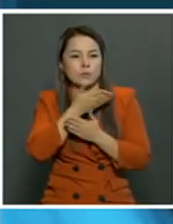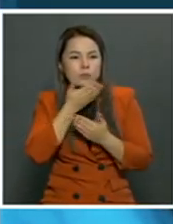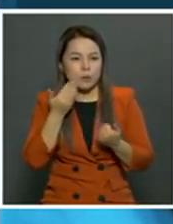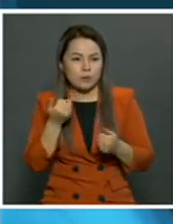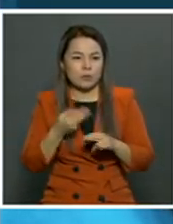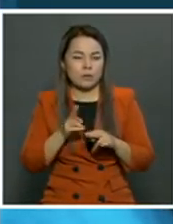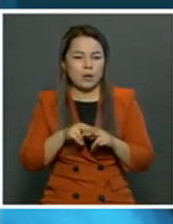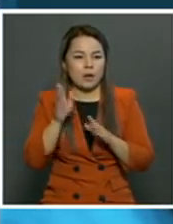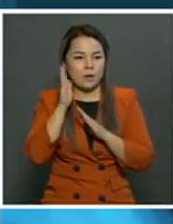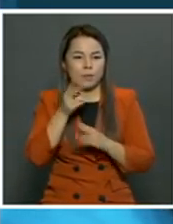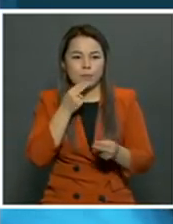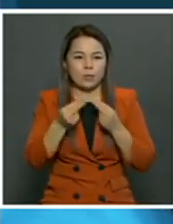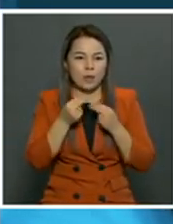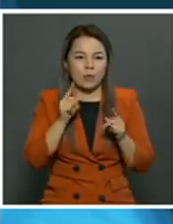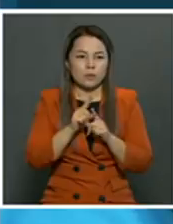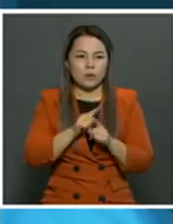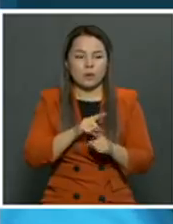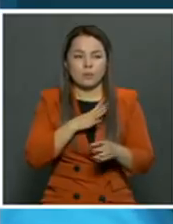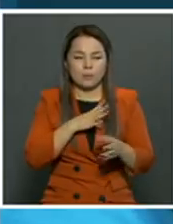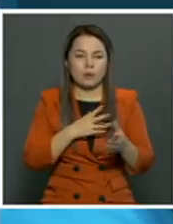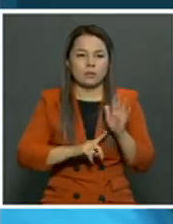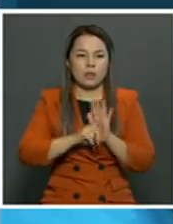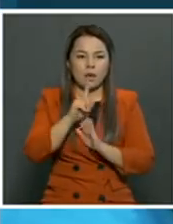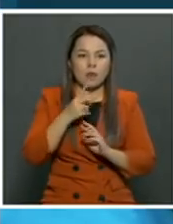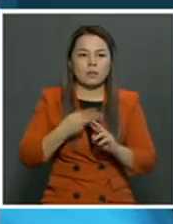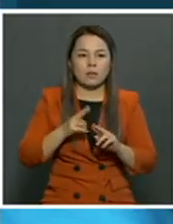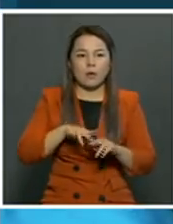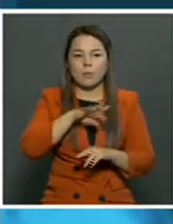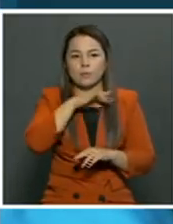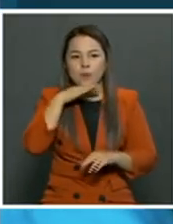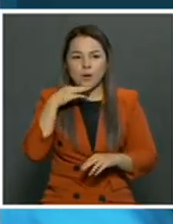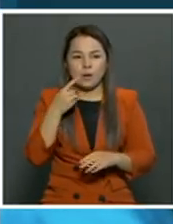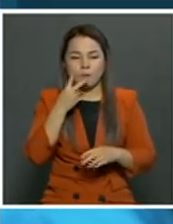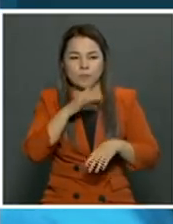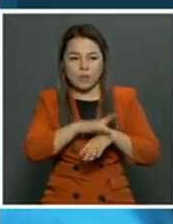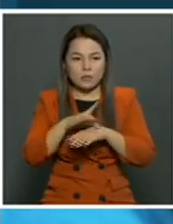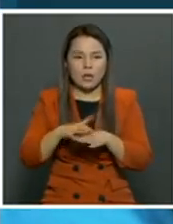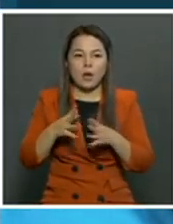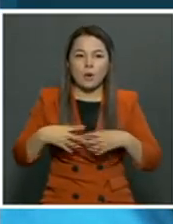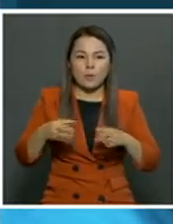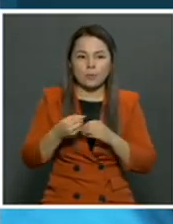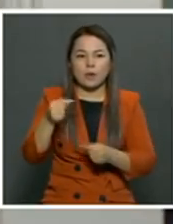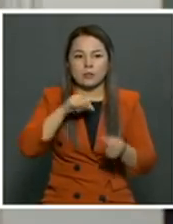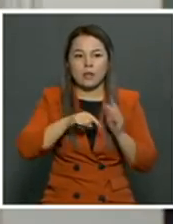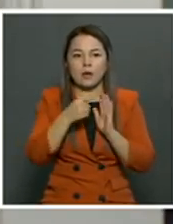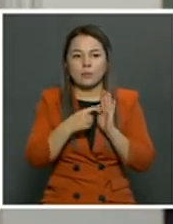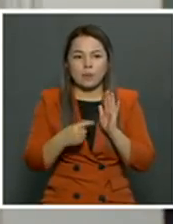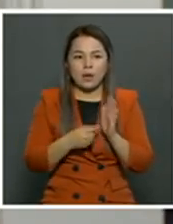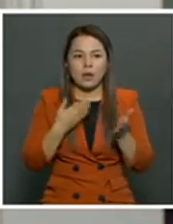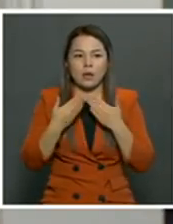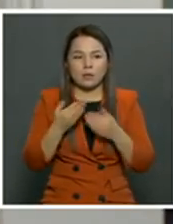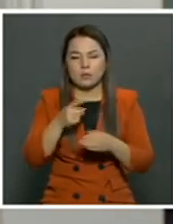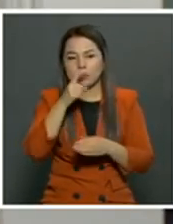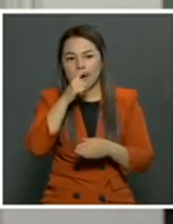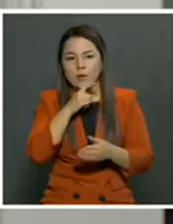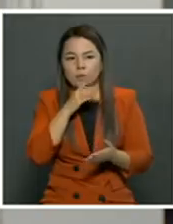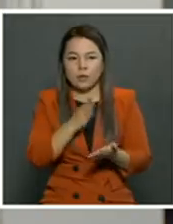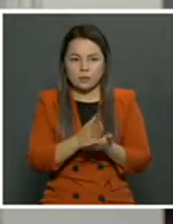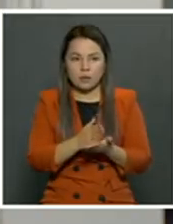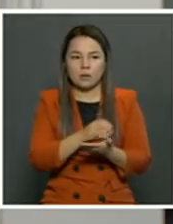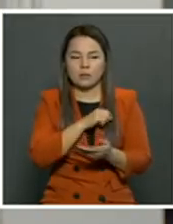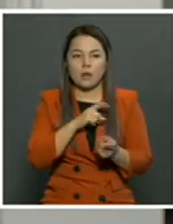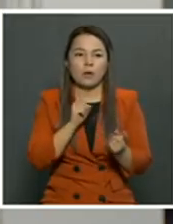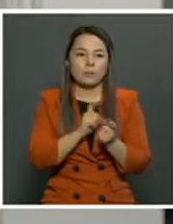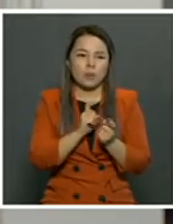ұйқысыздық, ұйқының бұзылуы, тамаққа тәбеттің бұзылуы жағдайлары, одан кейін отбасы мүшелерінің арасындағы түсініспеушіліктер, жалпы